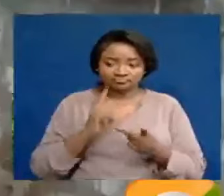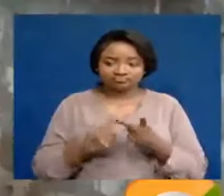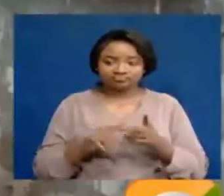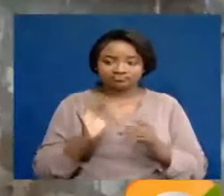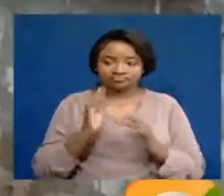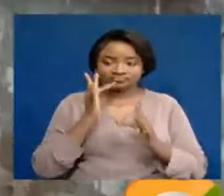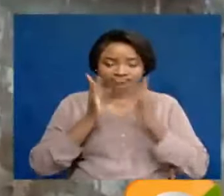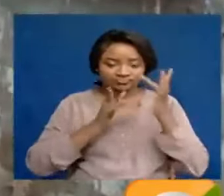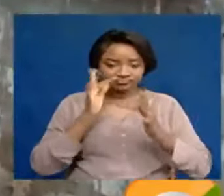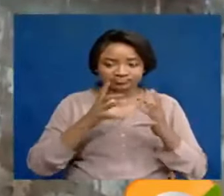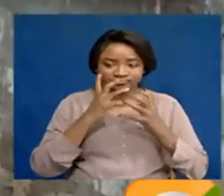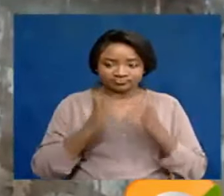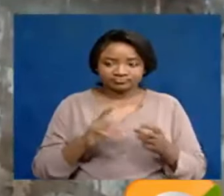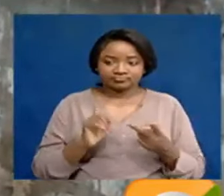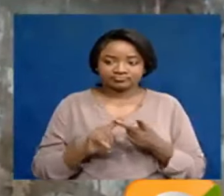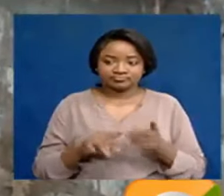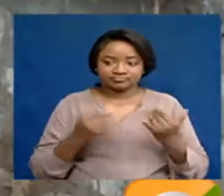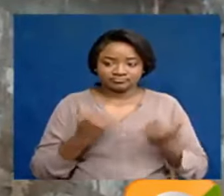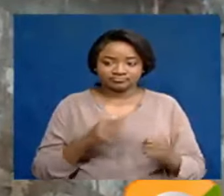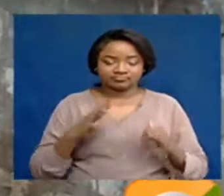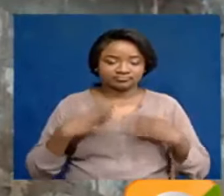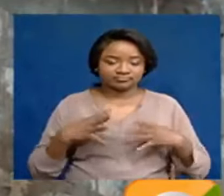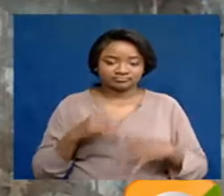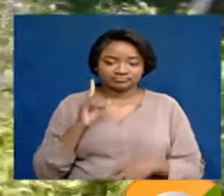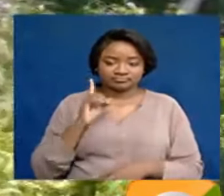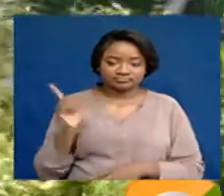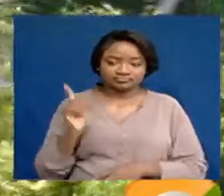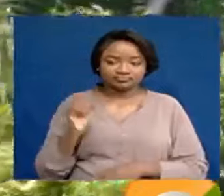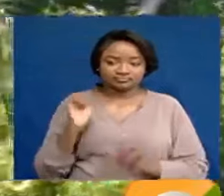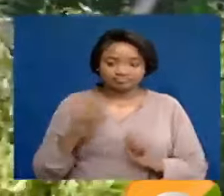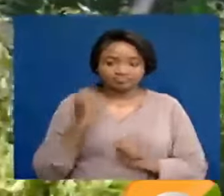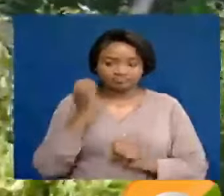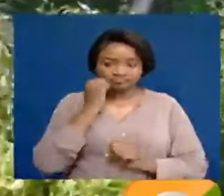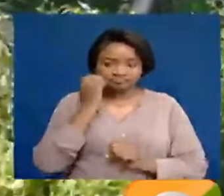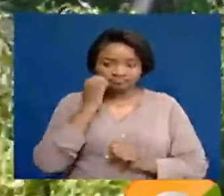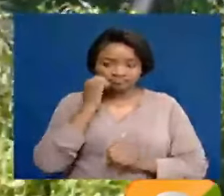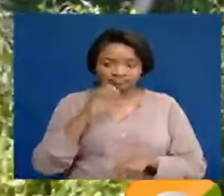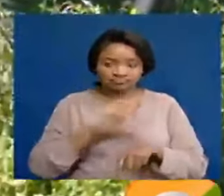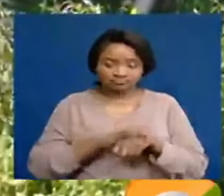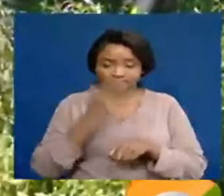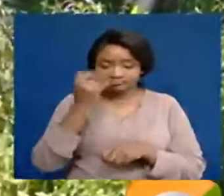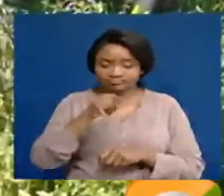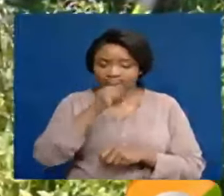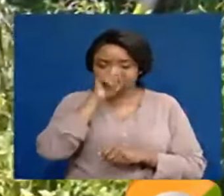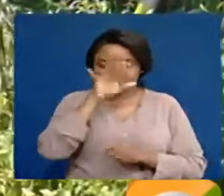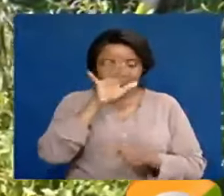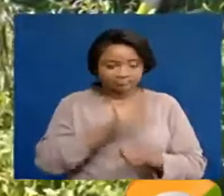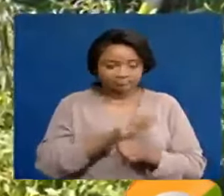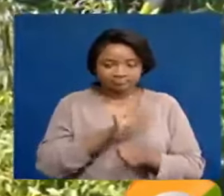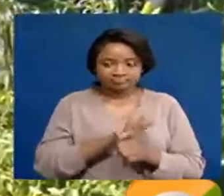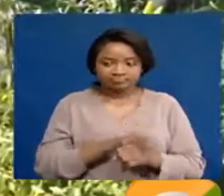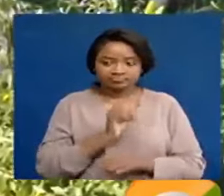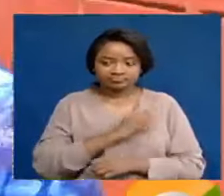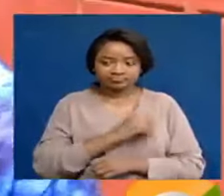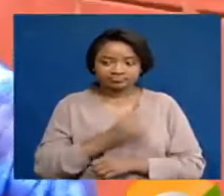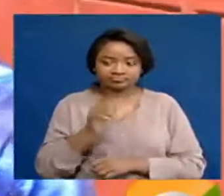umekuwa kero, na sasa wapo katika hatari ya kuugua maradhi kutokana na mbu huku wakihofia mchipuko wa